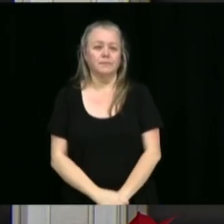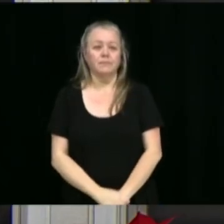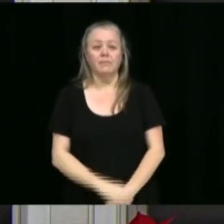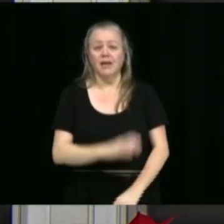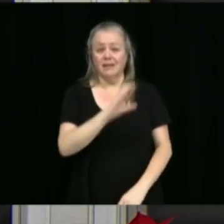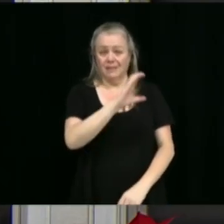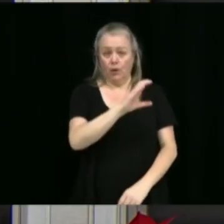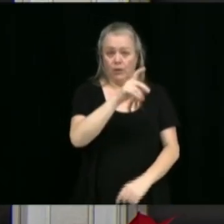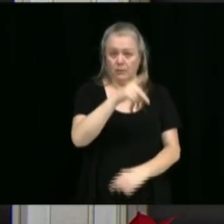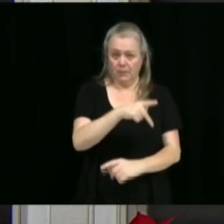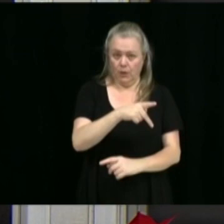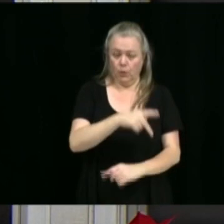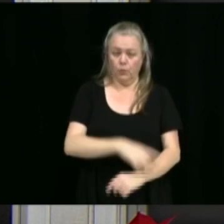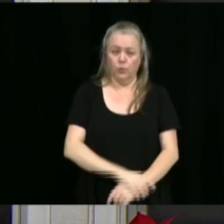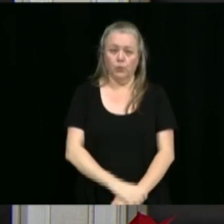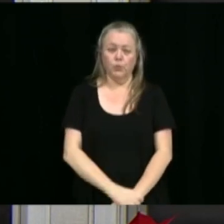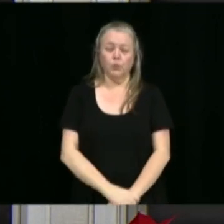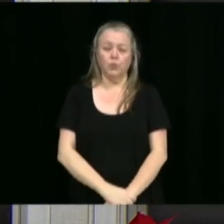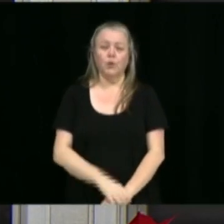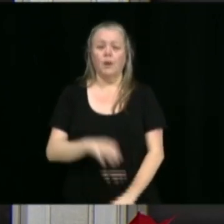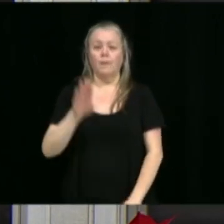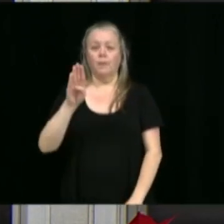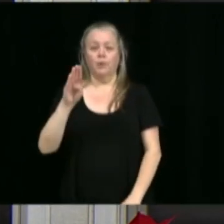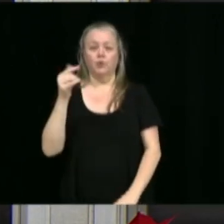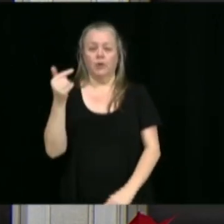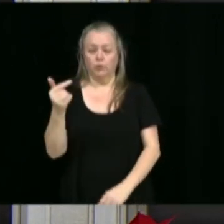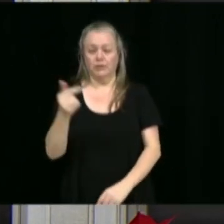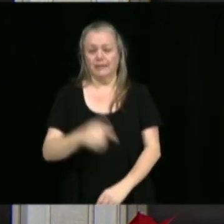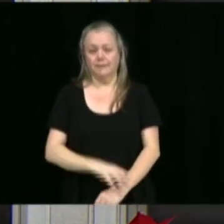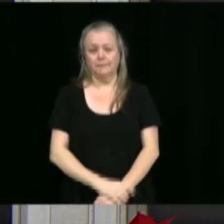Caroline Pilon, Benoît Gauthier.